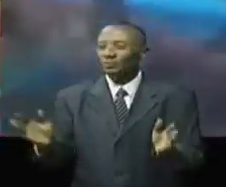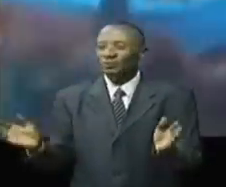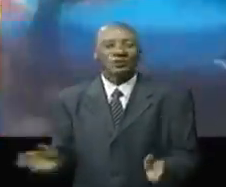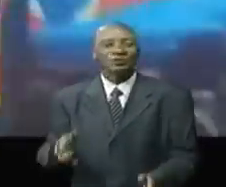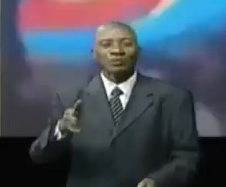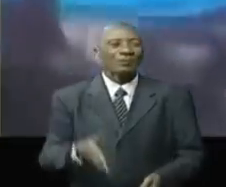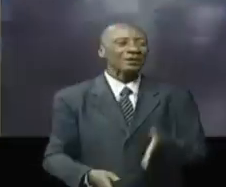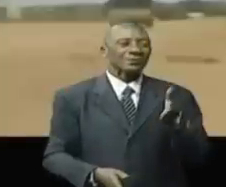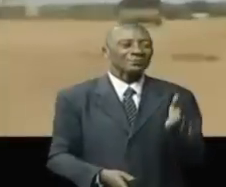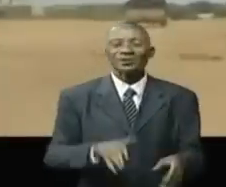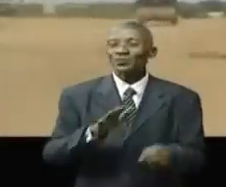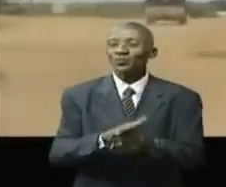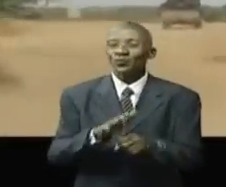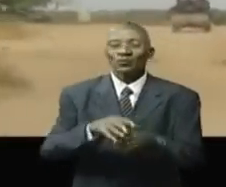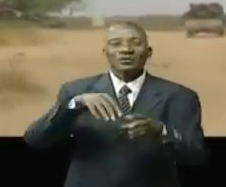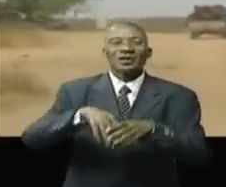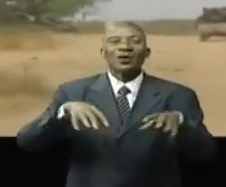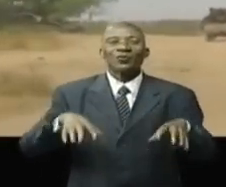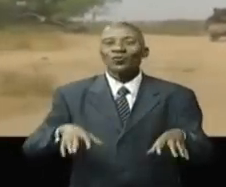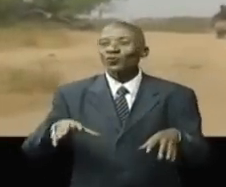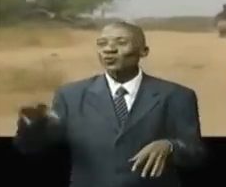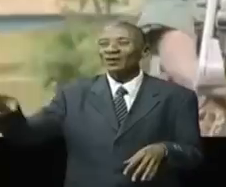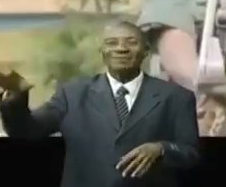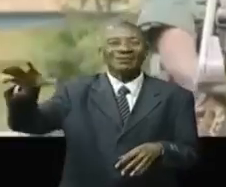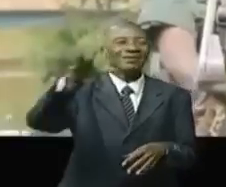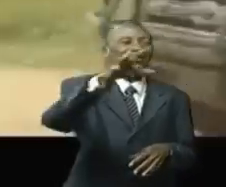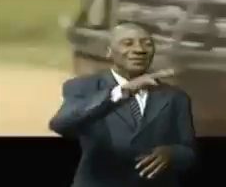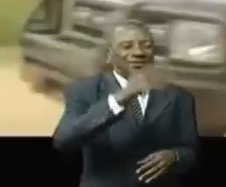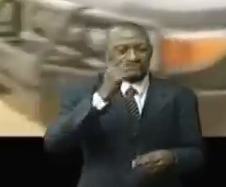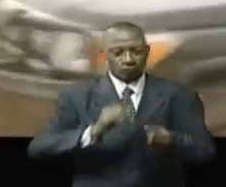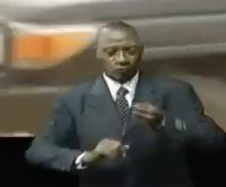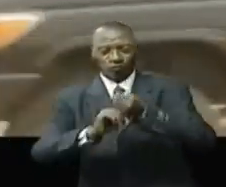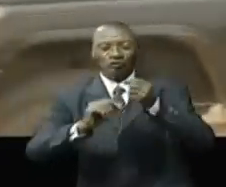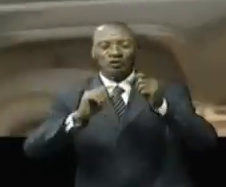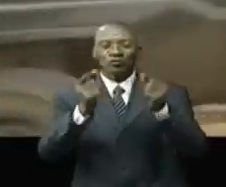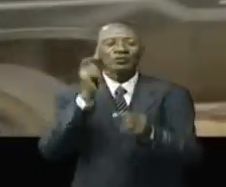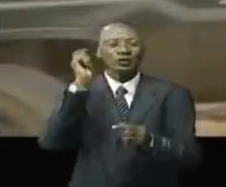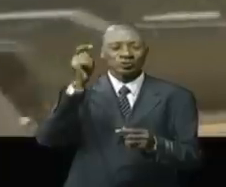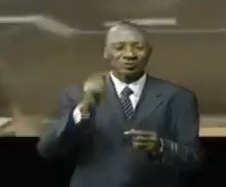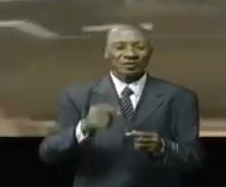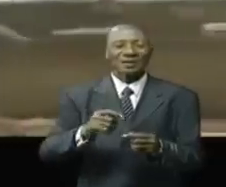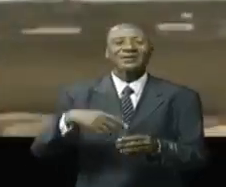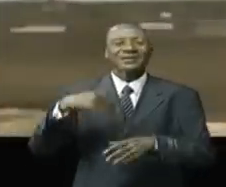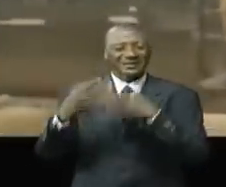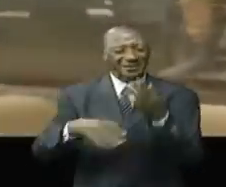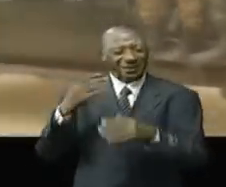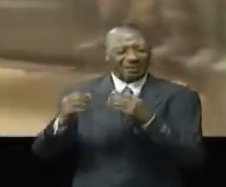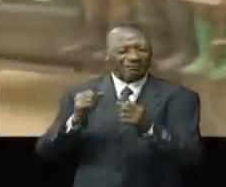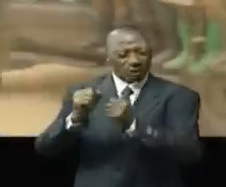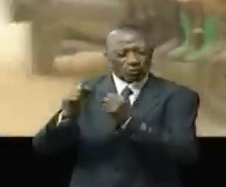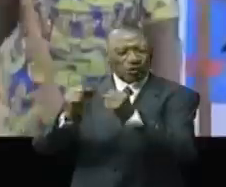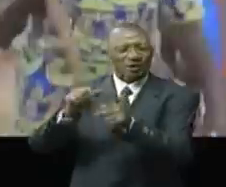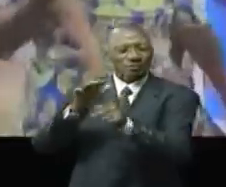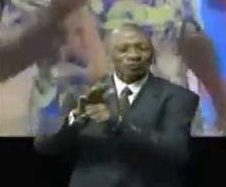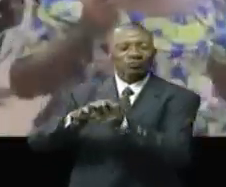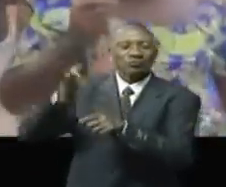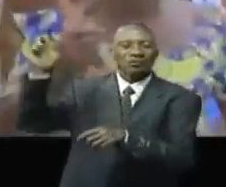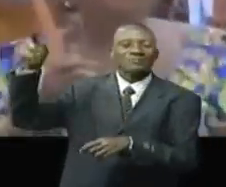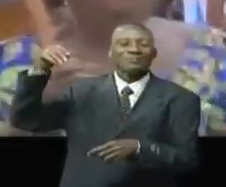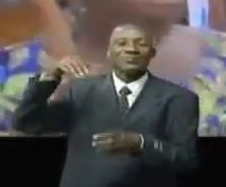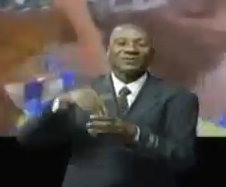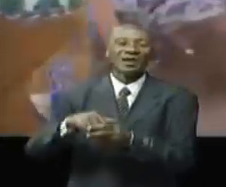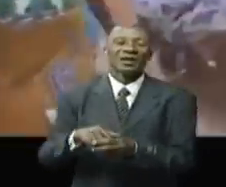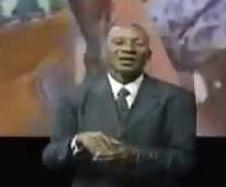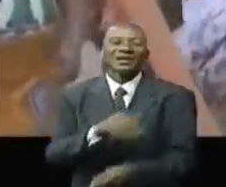pour soutenir et encourager le FRDC engagé au front au Nord Kivu et en Ituri contre les terroristes M23 appuyés par